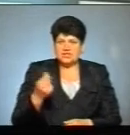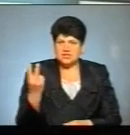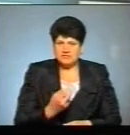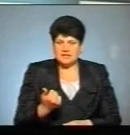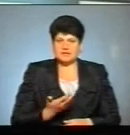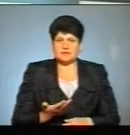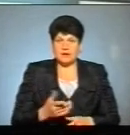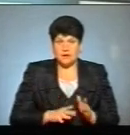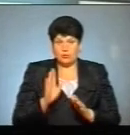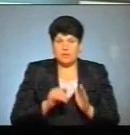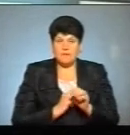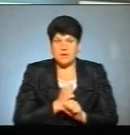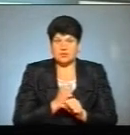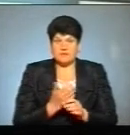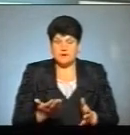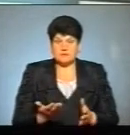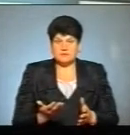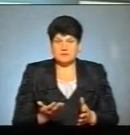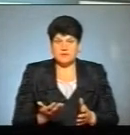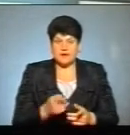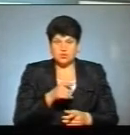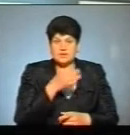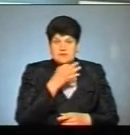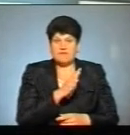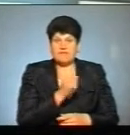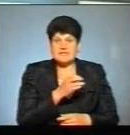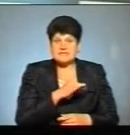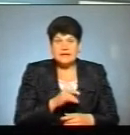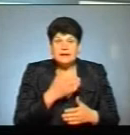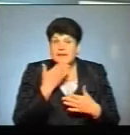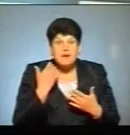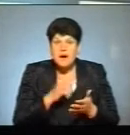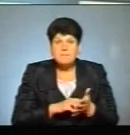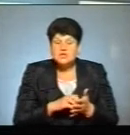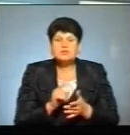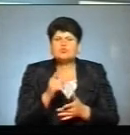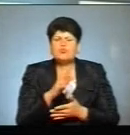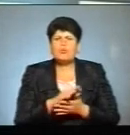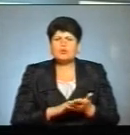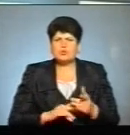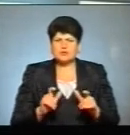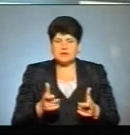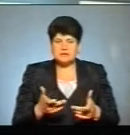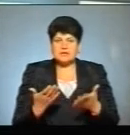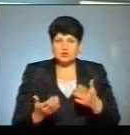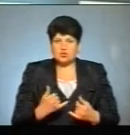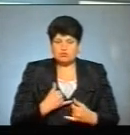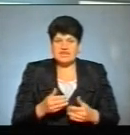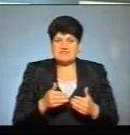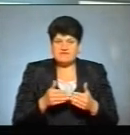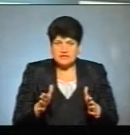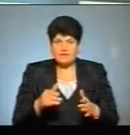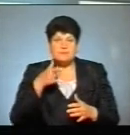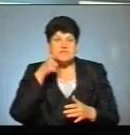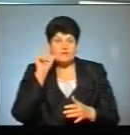ми почнемо працювати. Ну, тут, як сказав Василь, нема причин, чому продовжується карантин. Якщо у нас відкривається після